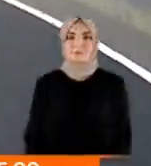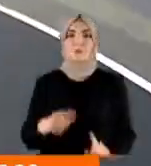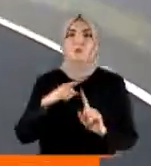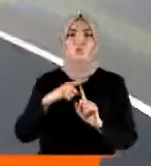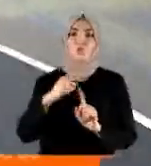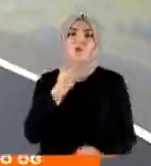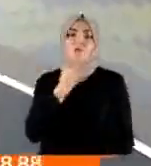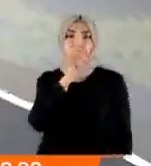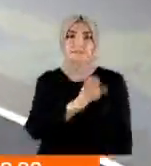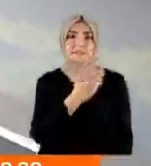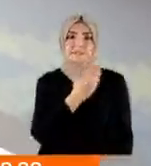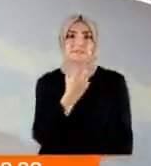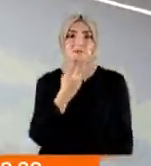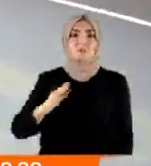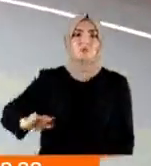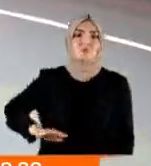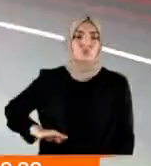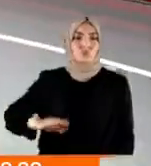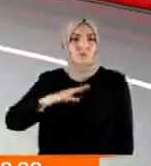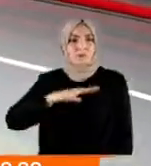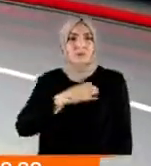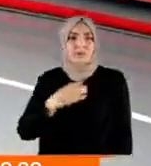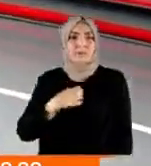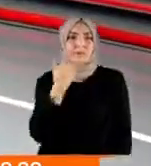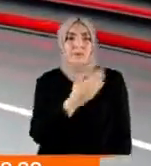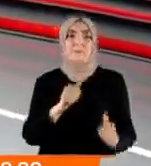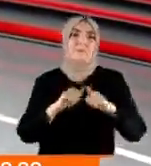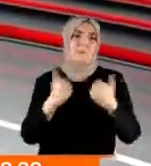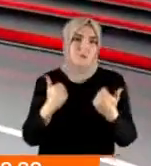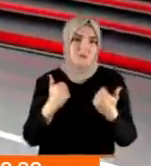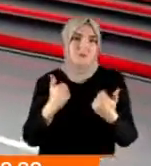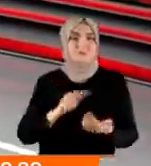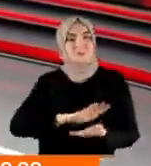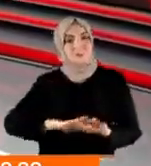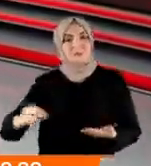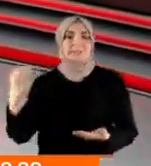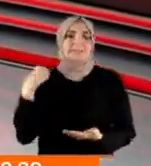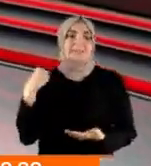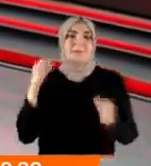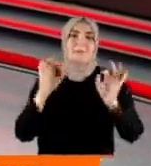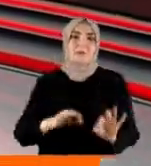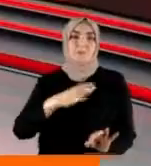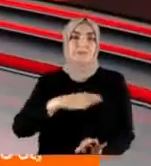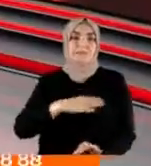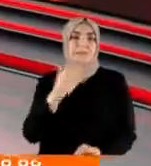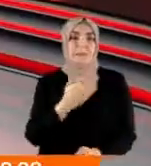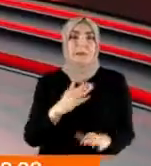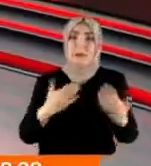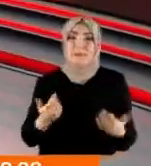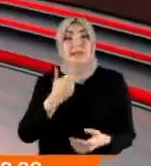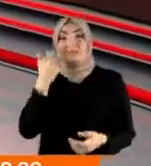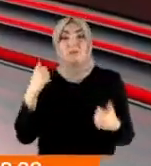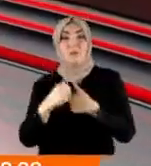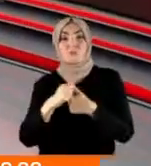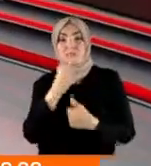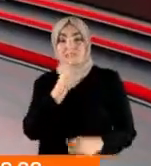Tülay Aksu, 2 çocuk annesiydi. Boşanmış, hayatına yeni bir sayfa açmak istemişti. Ancak eski kocası buna